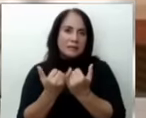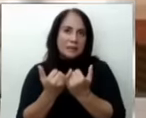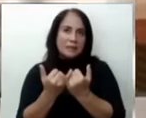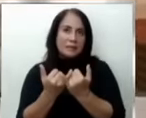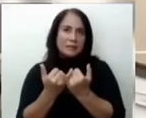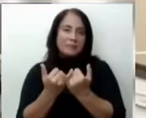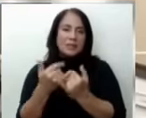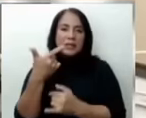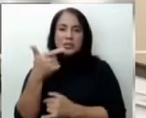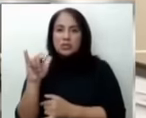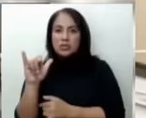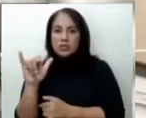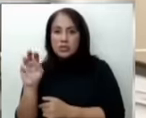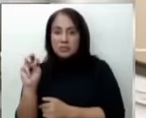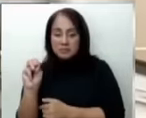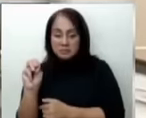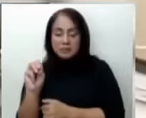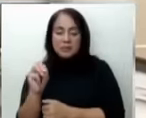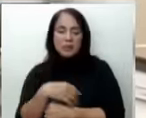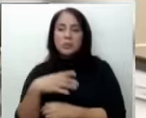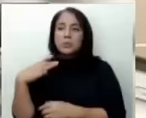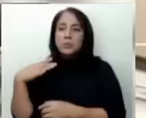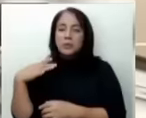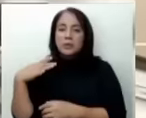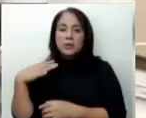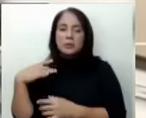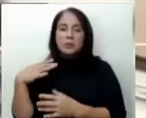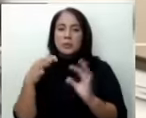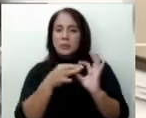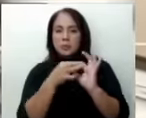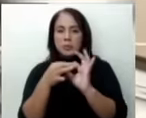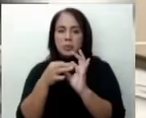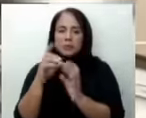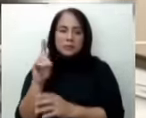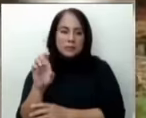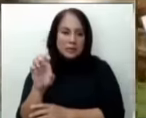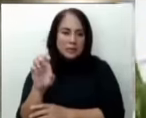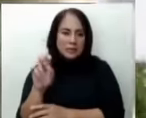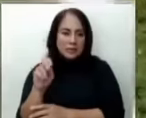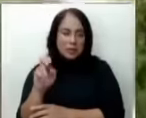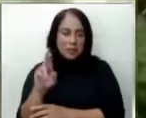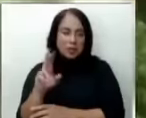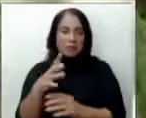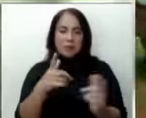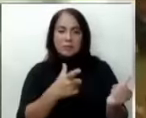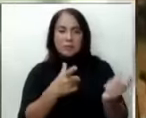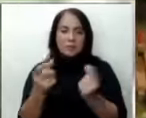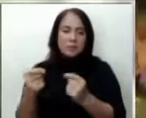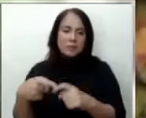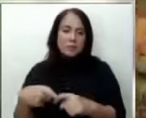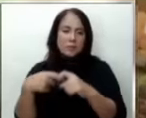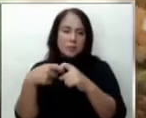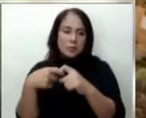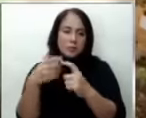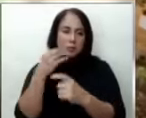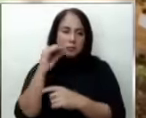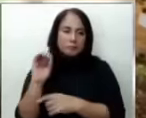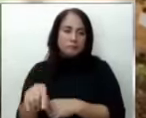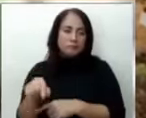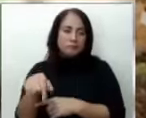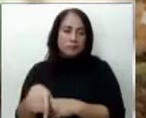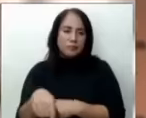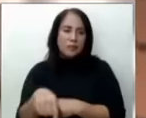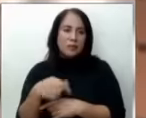Patuloy naman daw na hinihintay ng Socorro ang koordinasyon ng DENR para ipatupad ang suspension order na kanilang ipinalabas sa